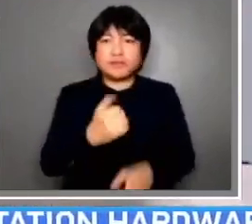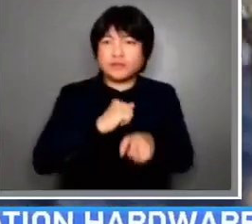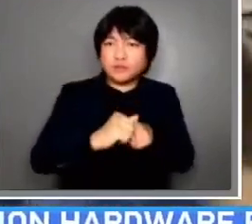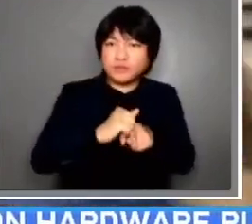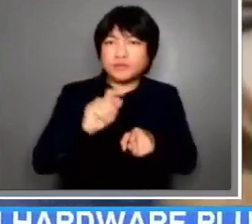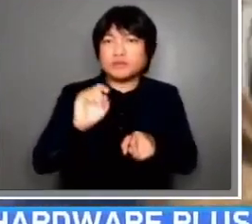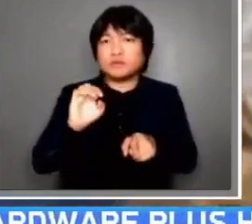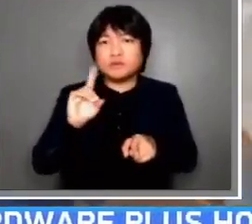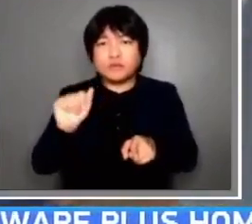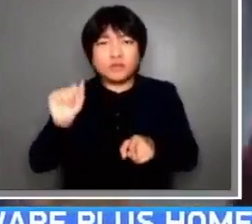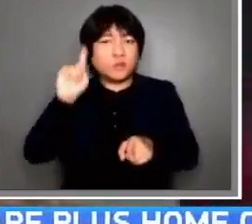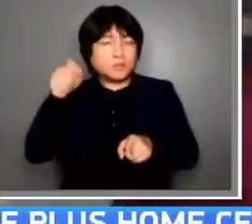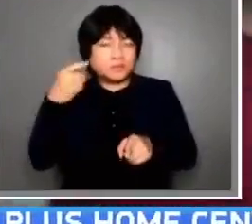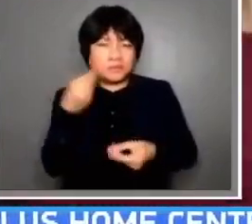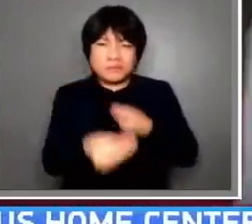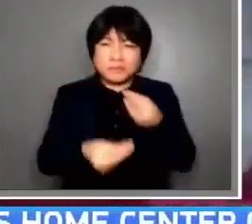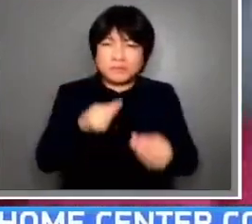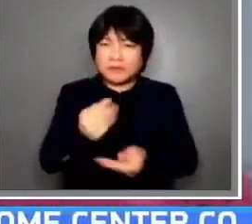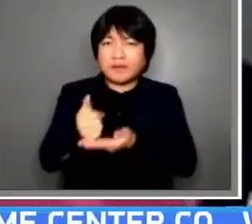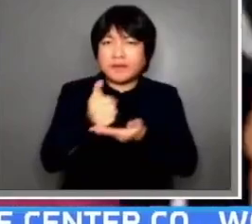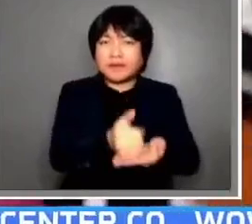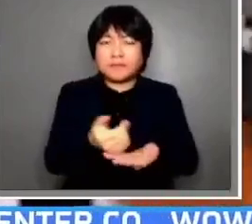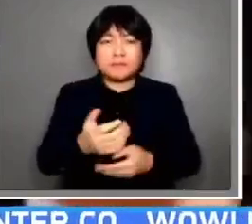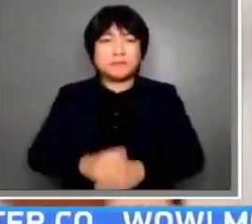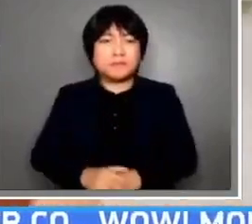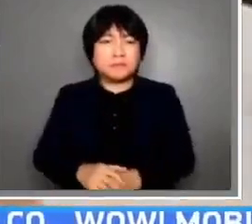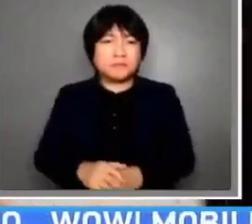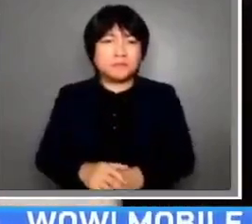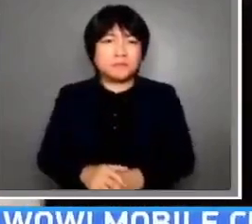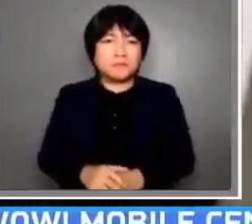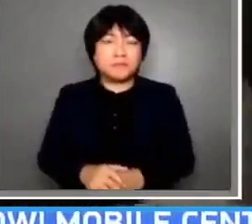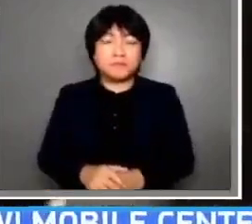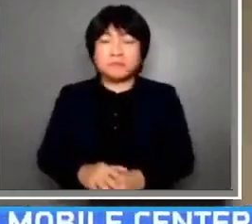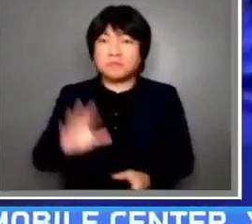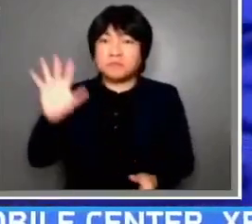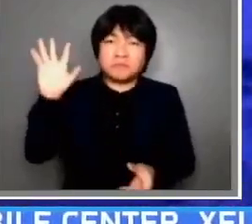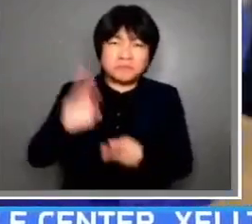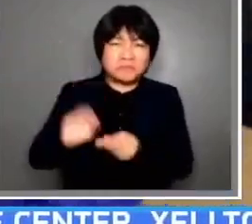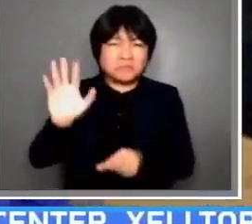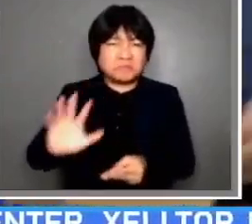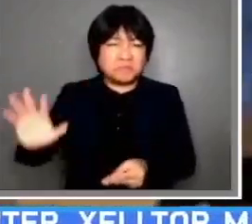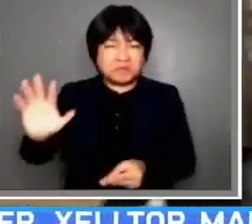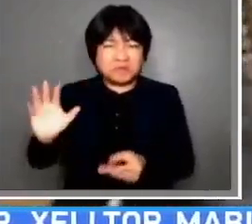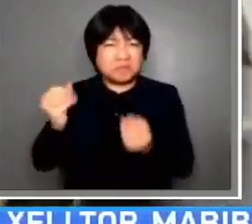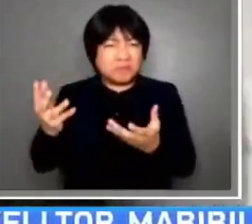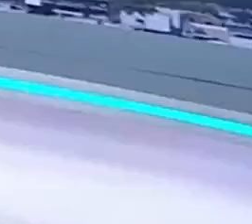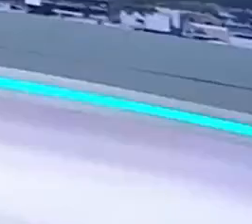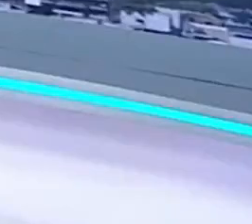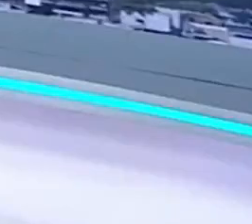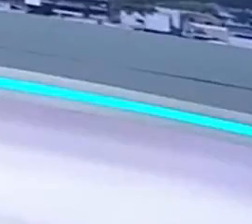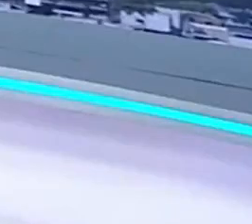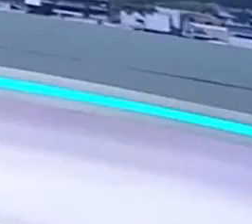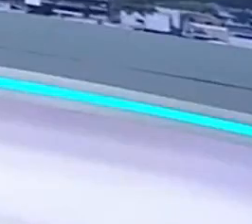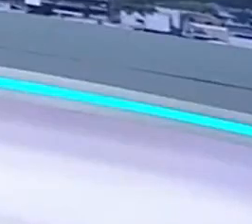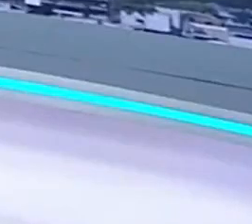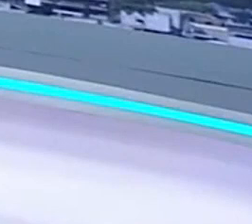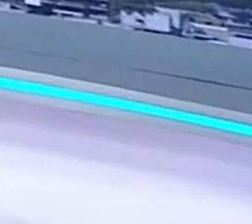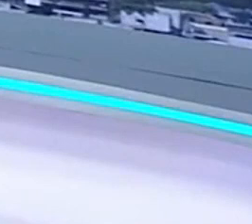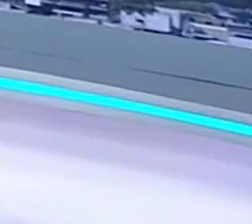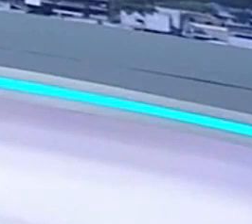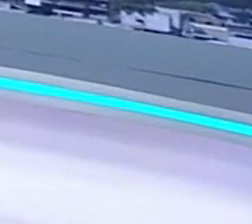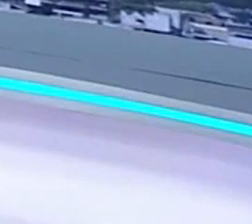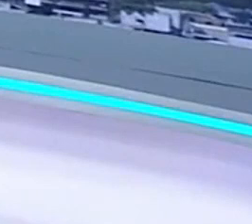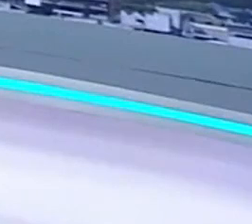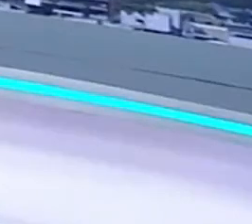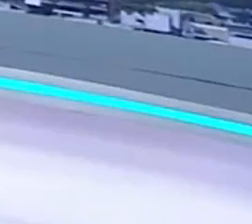hindi bababa sa 80 OFW na ang nakauwi na voluntaryo nagpa-repatriate mula sa Lebanon. Kapuso, alamin ang